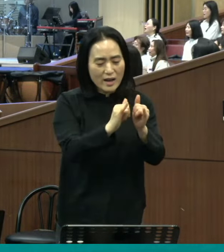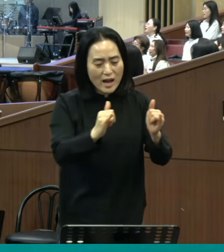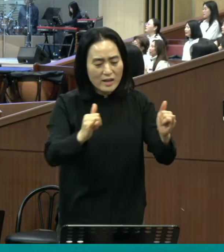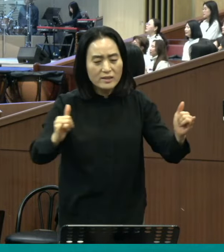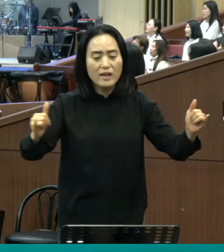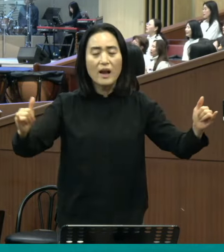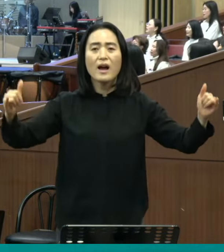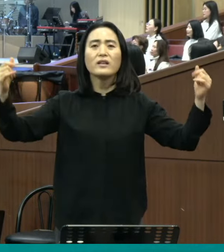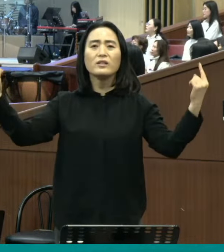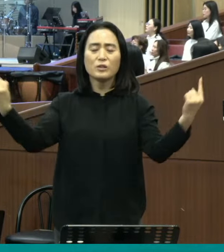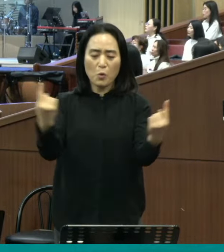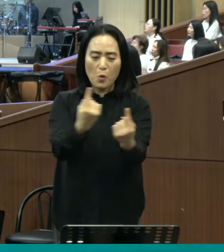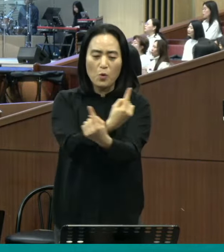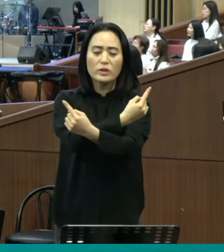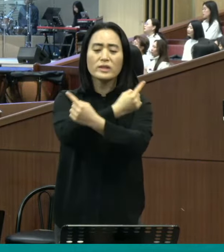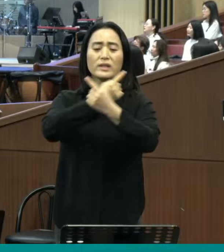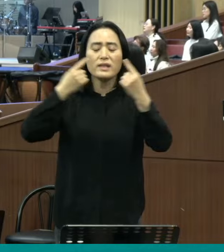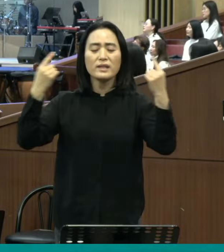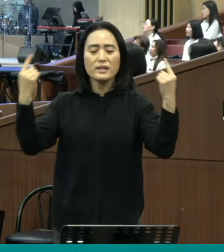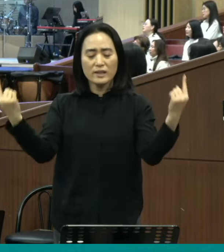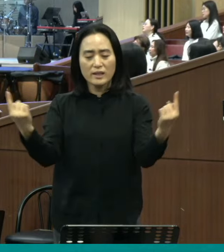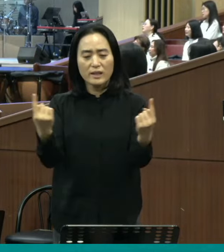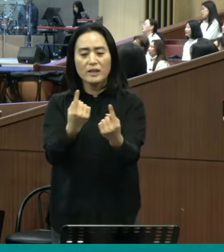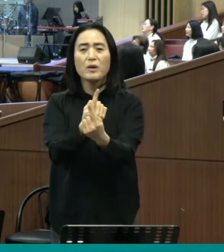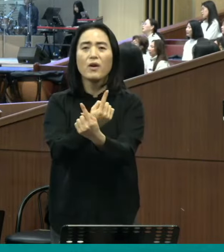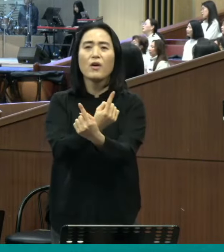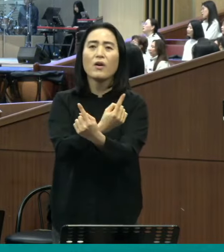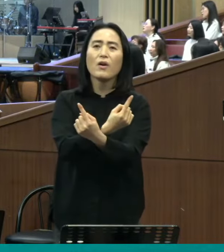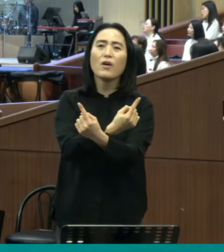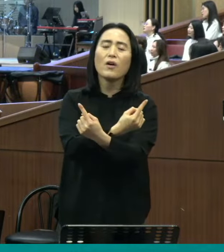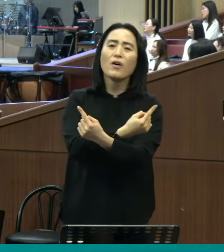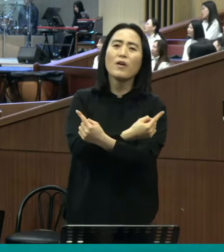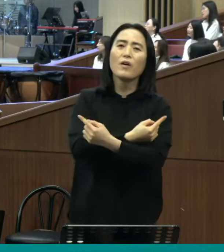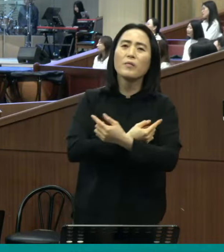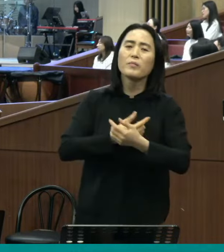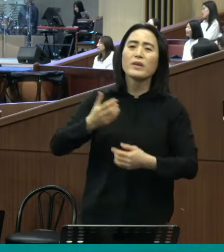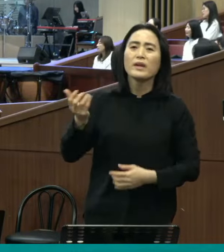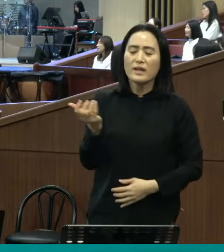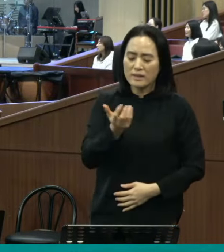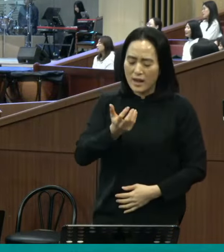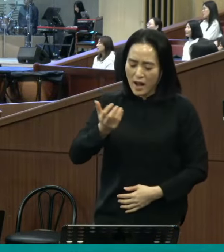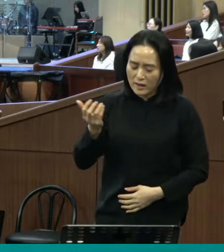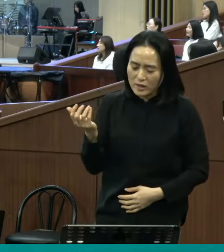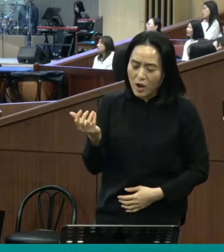상한 자들 고치시 상처를 싸매시도다.